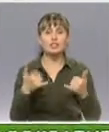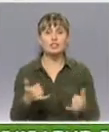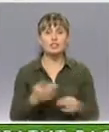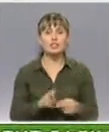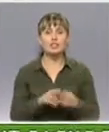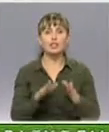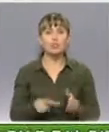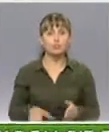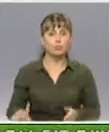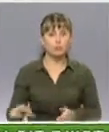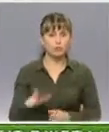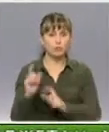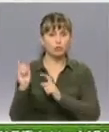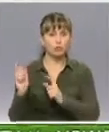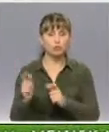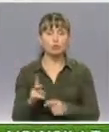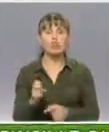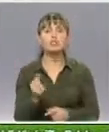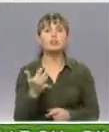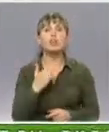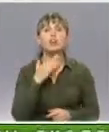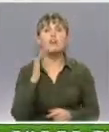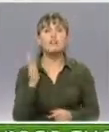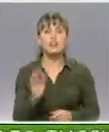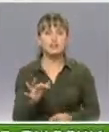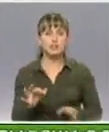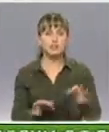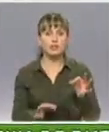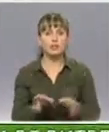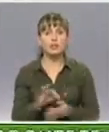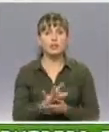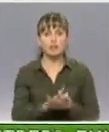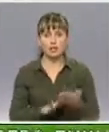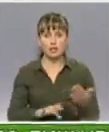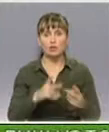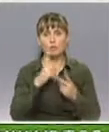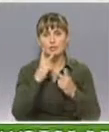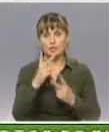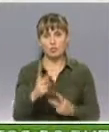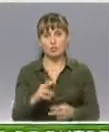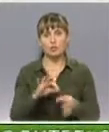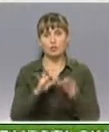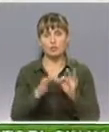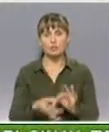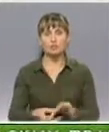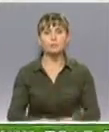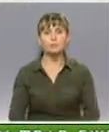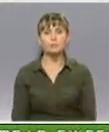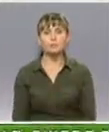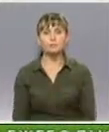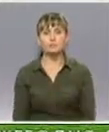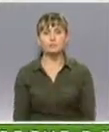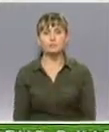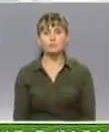уже в пути. Насколько хватит импортного горючего, узнала наш экономический обозреватель Амина Абдрахманова.